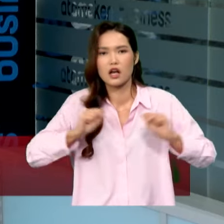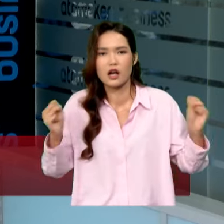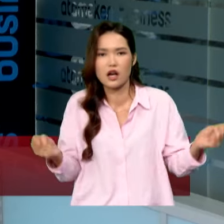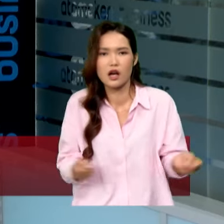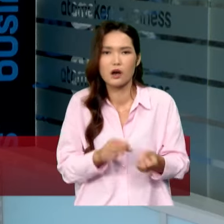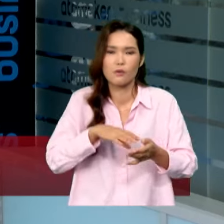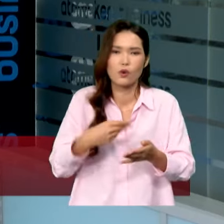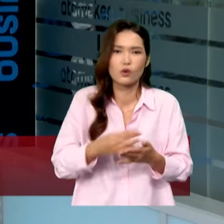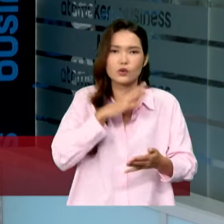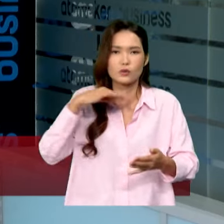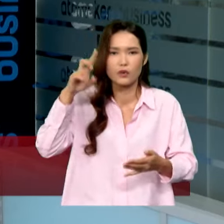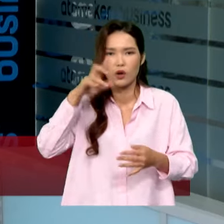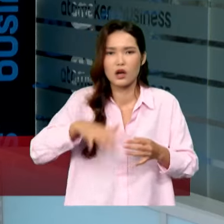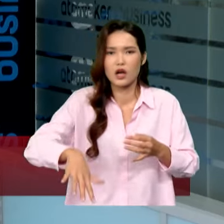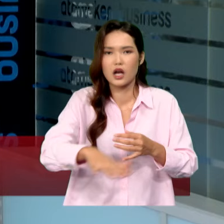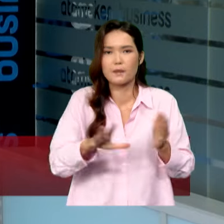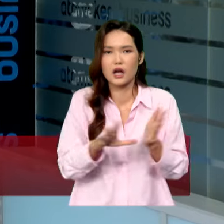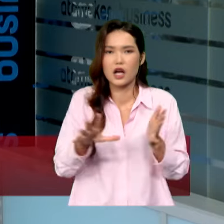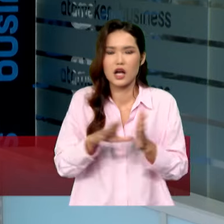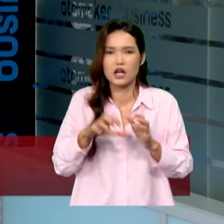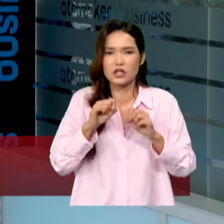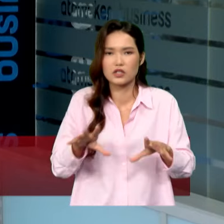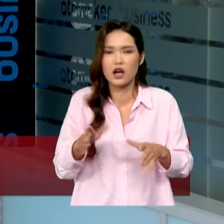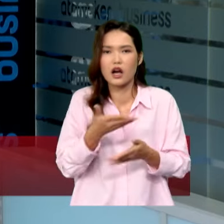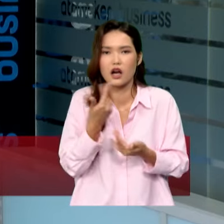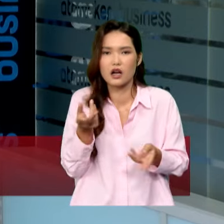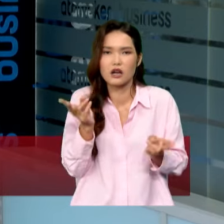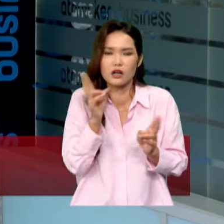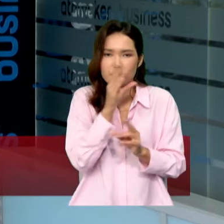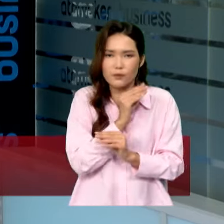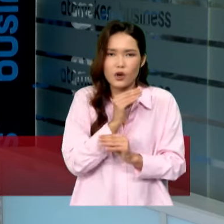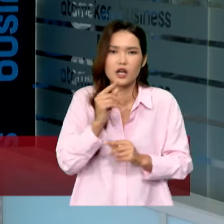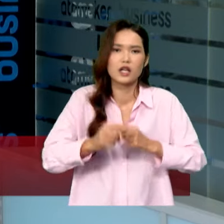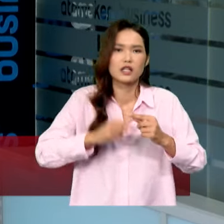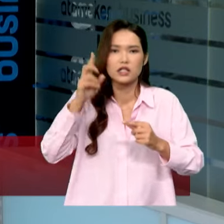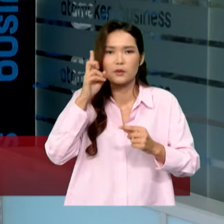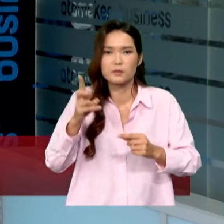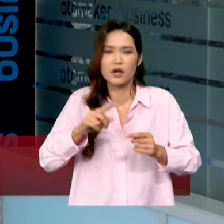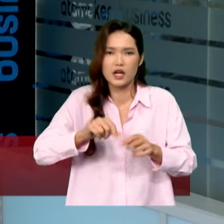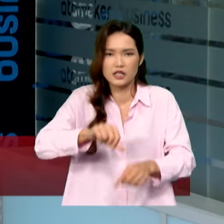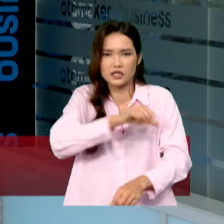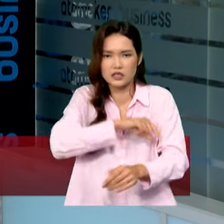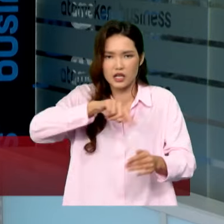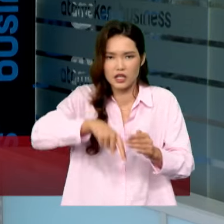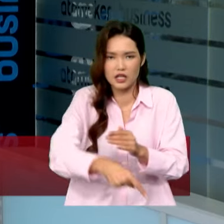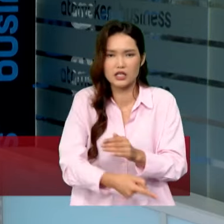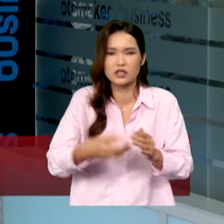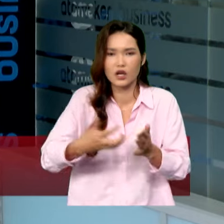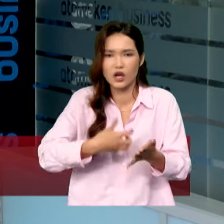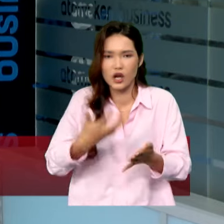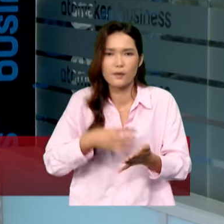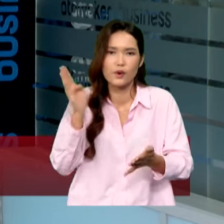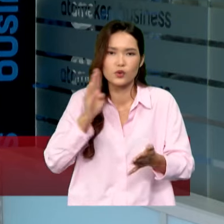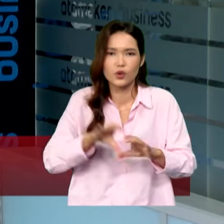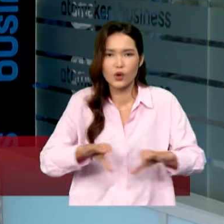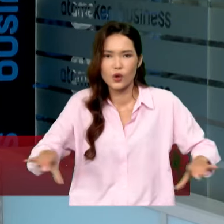құлап, көптеген елді мекендер электр жарығынсыз қалу қаупі бар. Жергілікті билік тереңдігі 13 метр арық қазып, судың